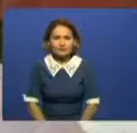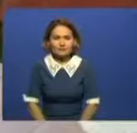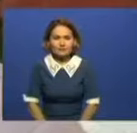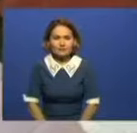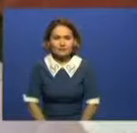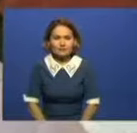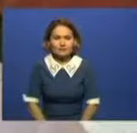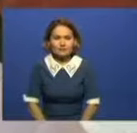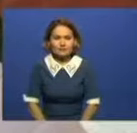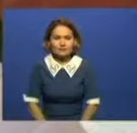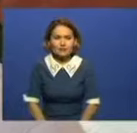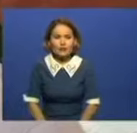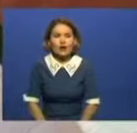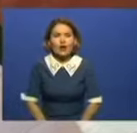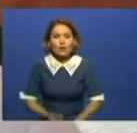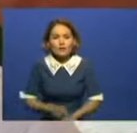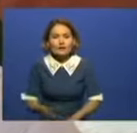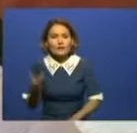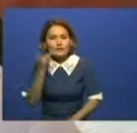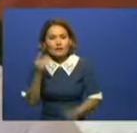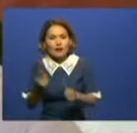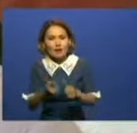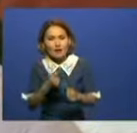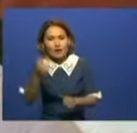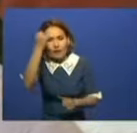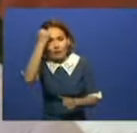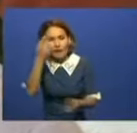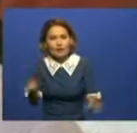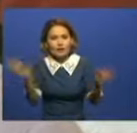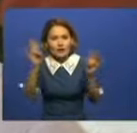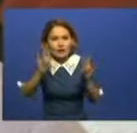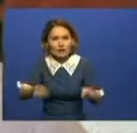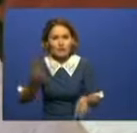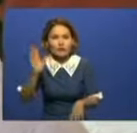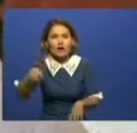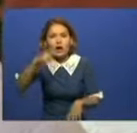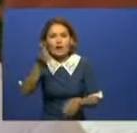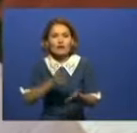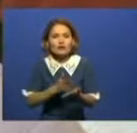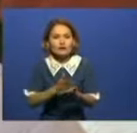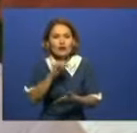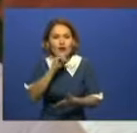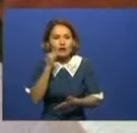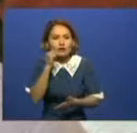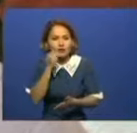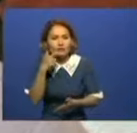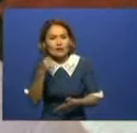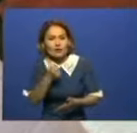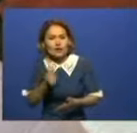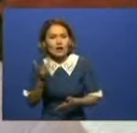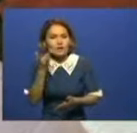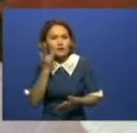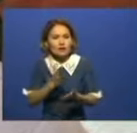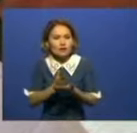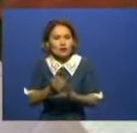Ер есімі ел есінде дегендей, бұл ардагерлер қашанда біздің есімізде қалады. Біздің бүгінгі тәуелсіздіктің таңына